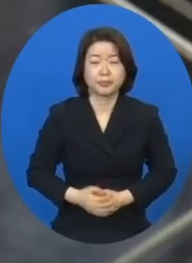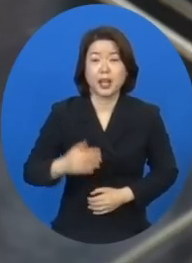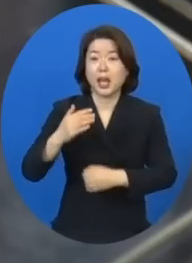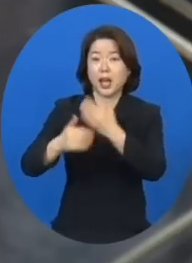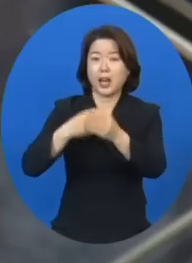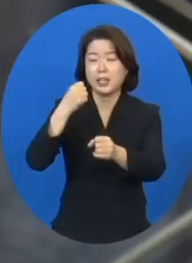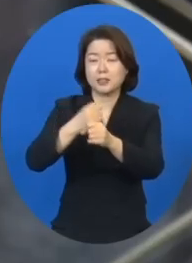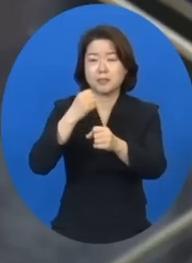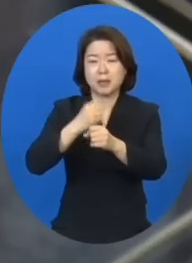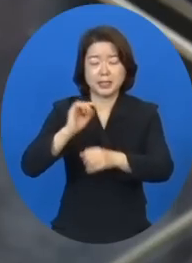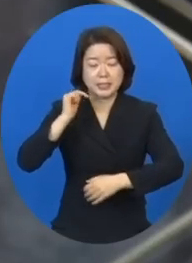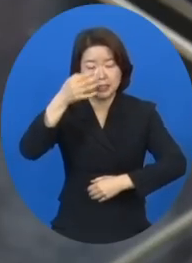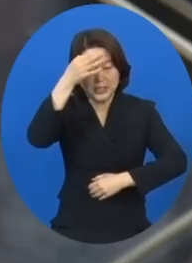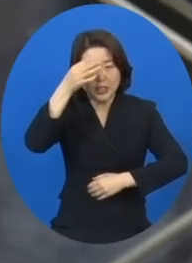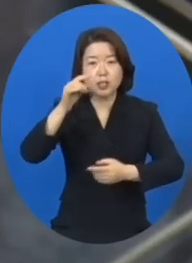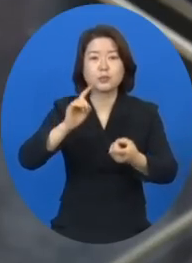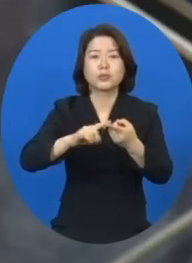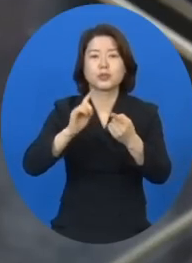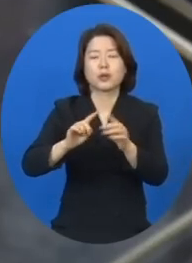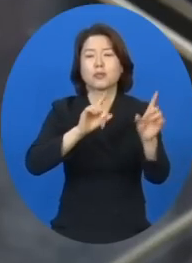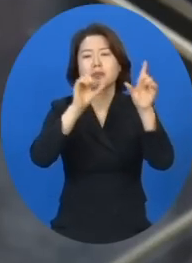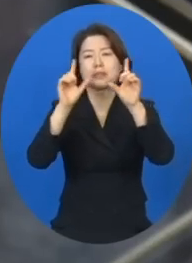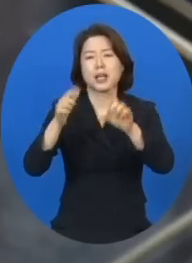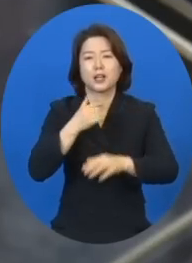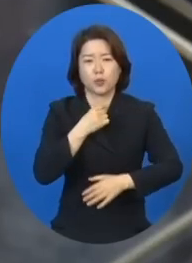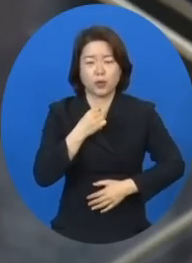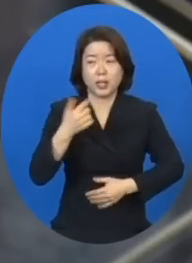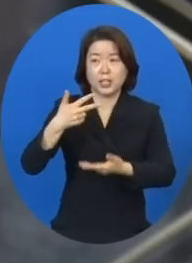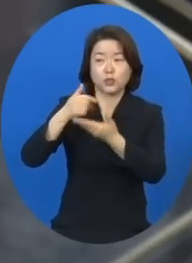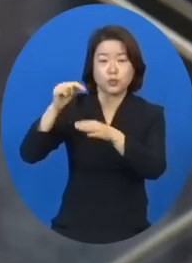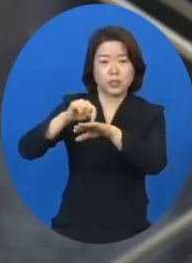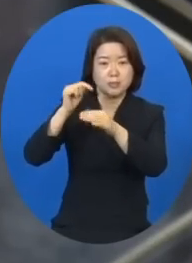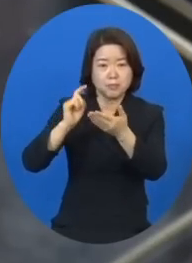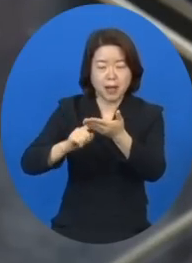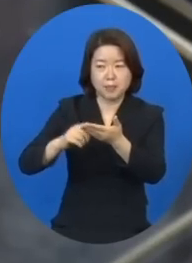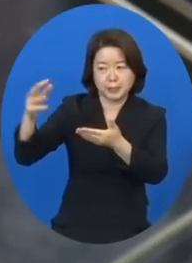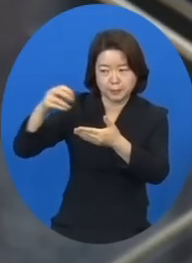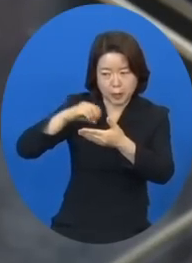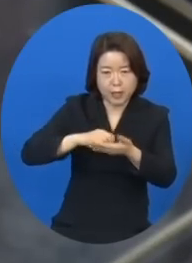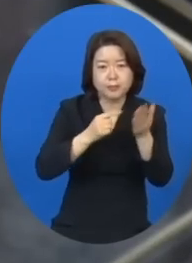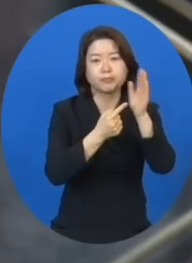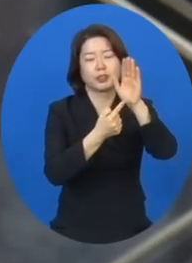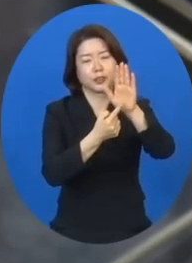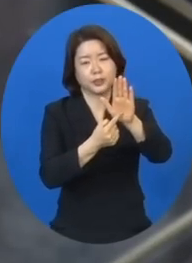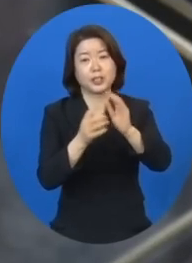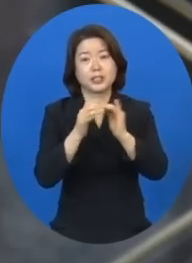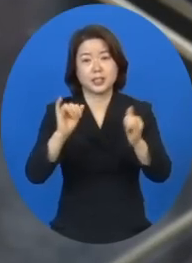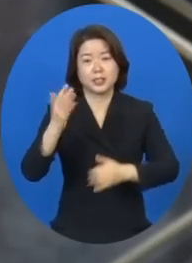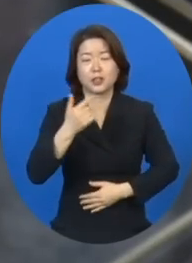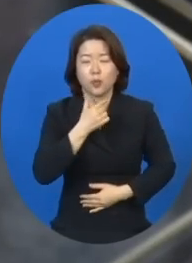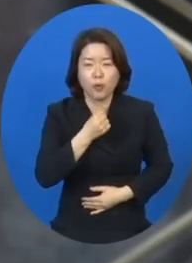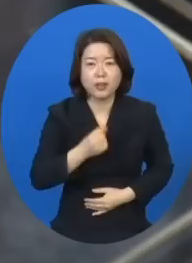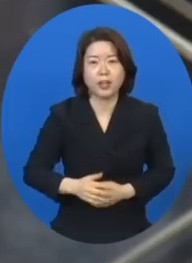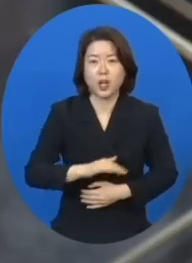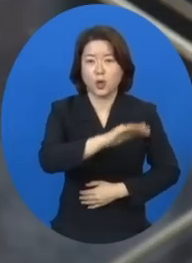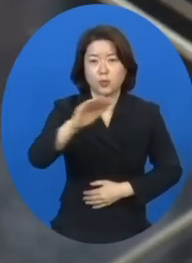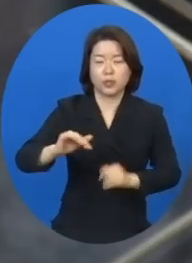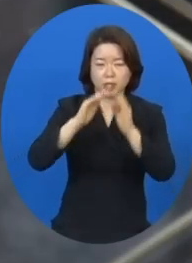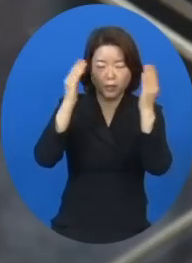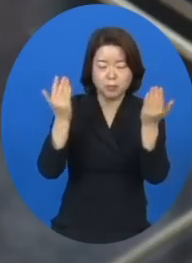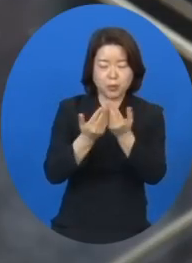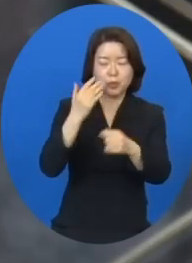만드신 작품의 삶을 살아가기 원합니다. 주님의 마음을 우리가 드러내는 자들 되기 원합니다. 여러분, 우리 모두는